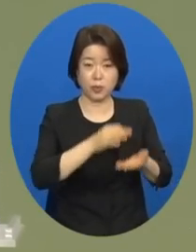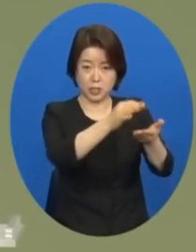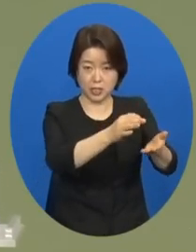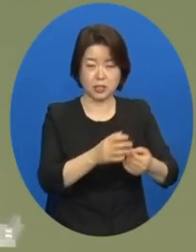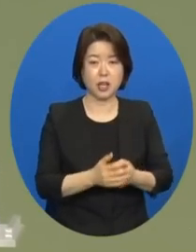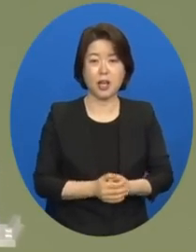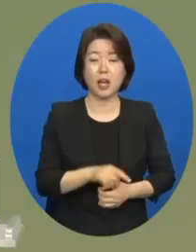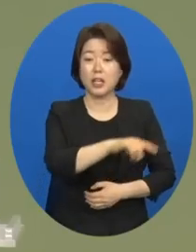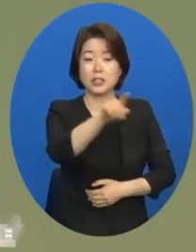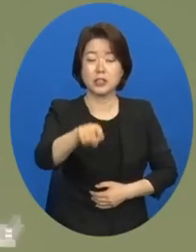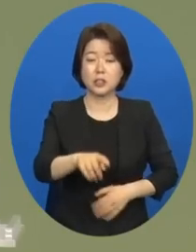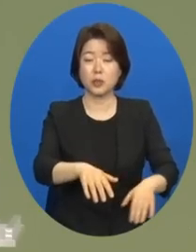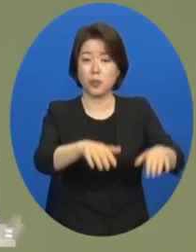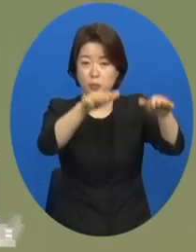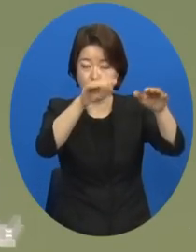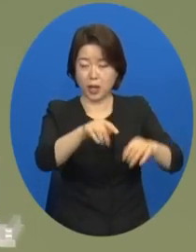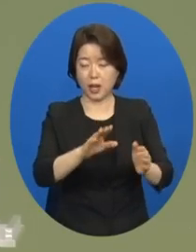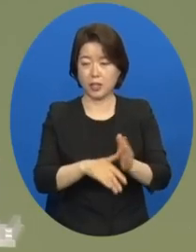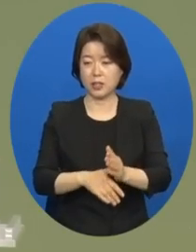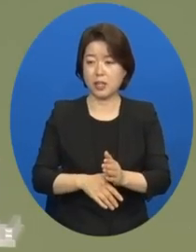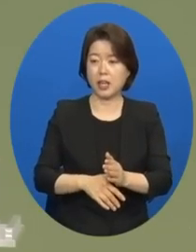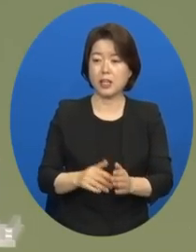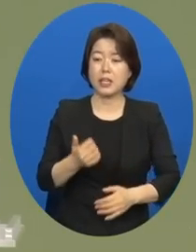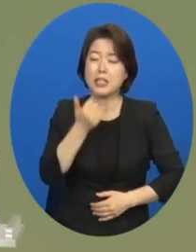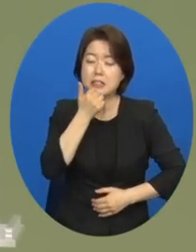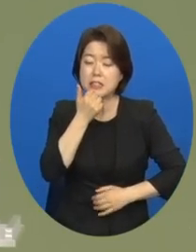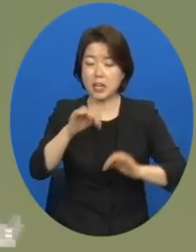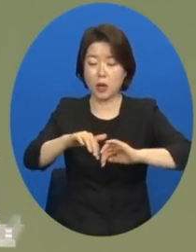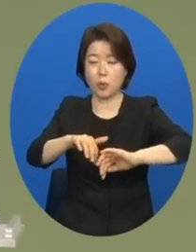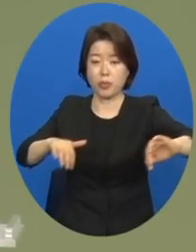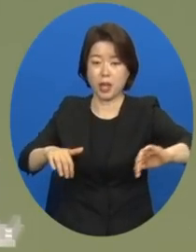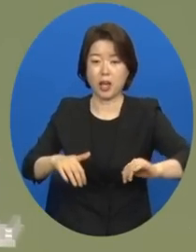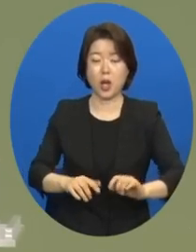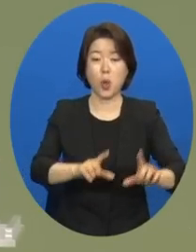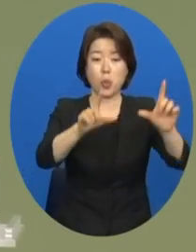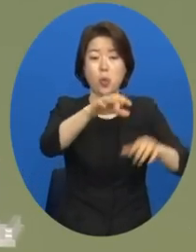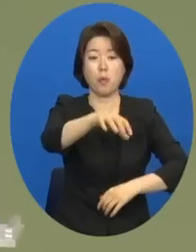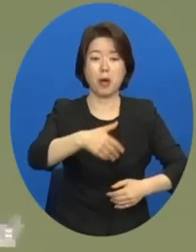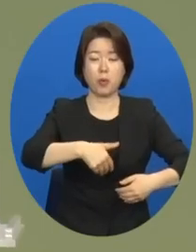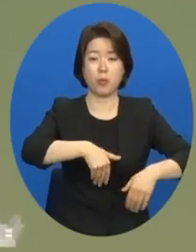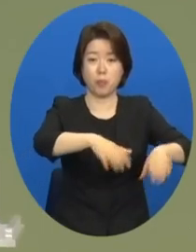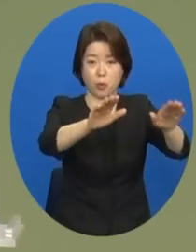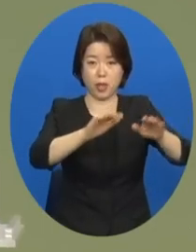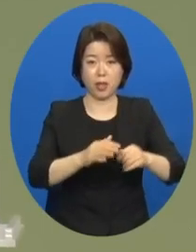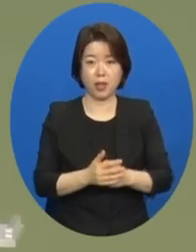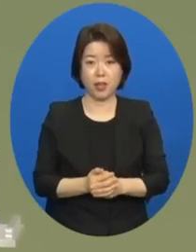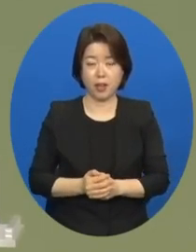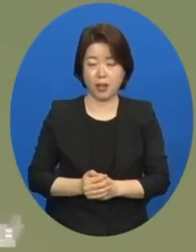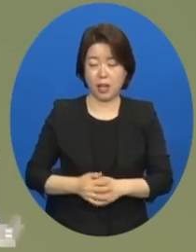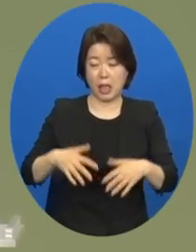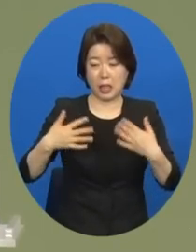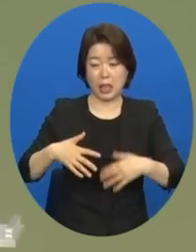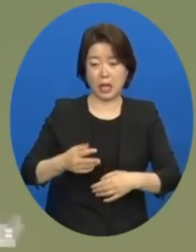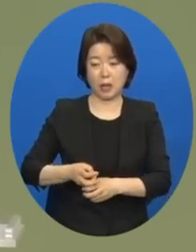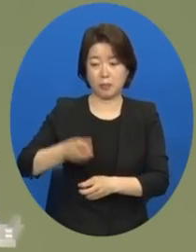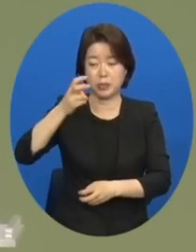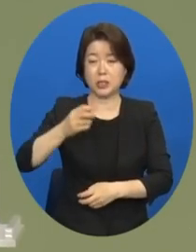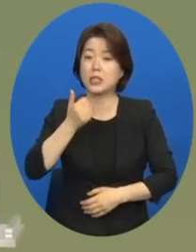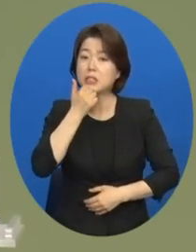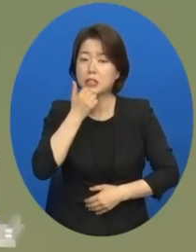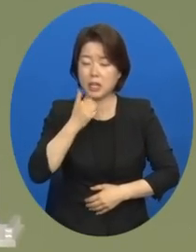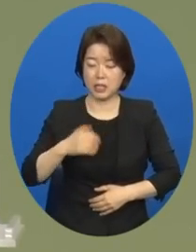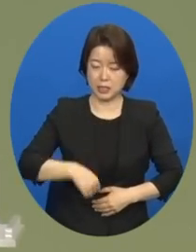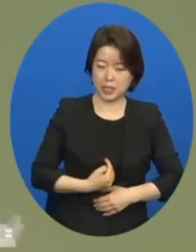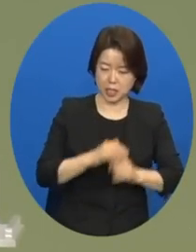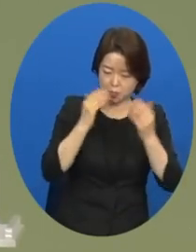그들로 하여금 자기 아들 이삭을 떠나 동방고 동쪽 땅으로 가게 하였더라 빛이란 이삭에게는 자기 모든